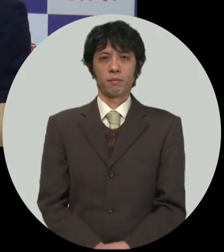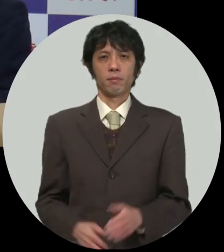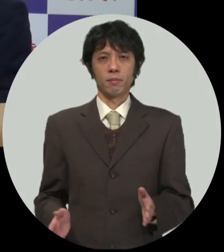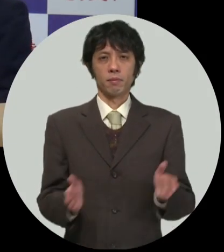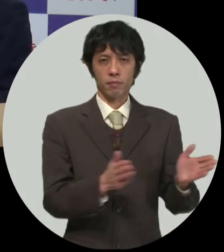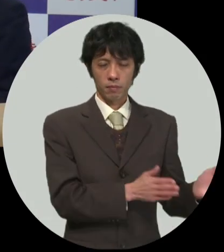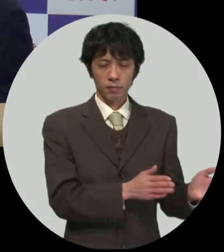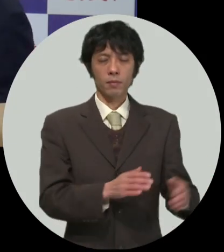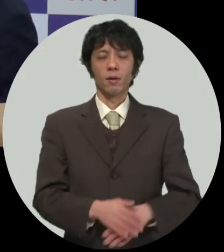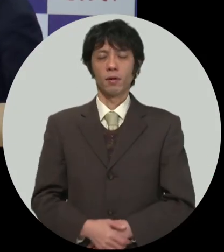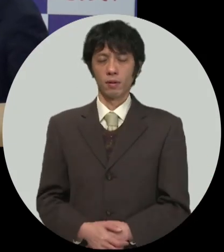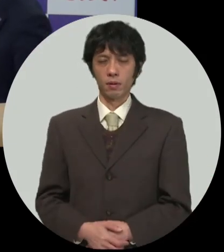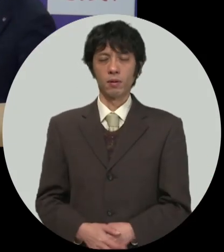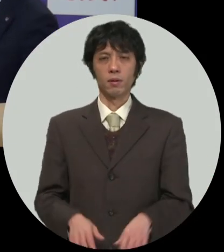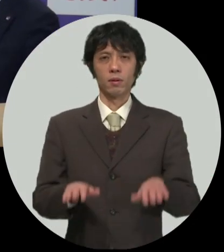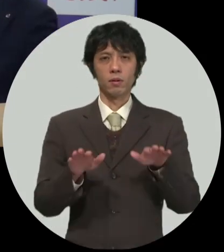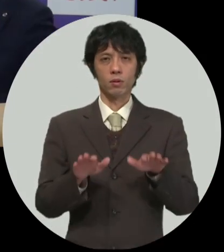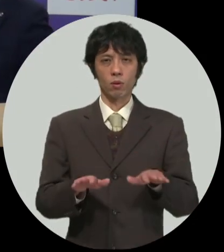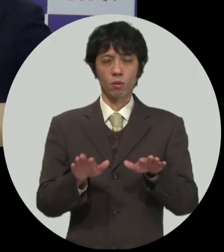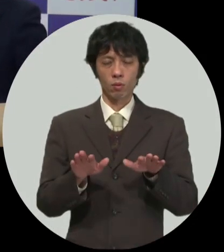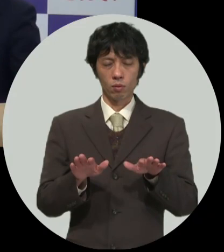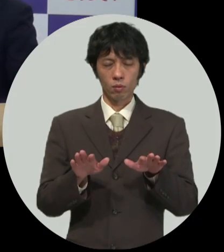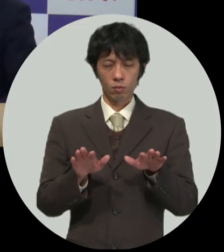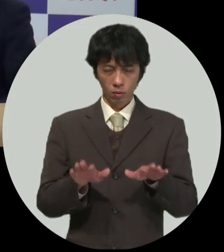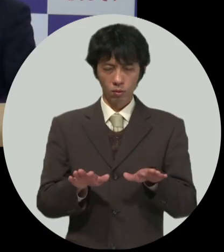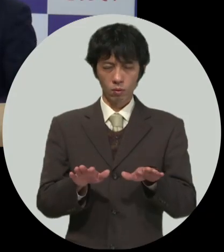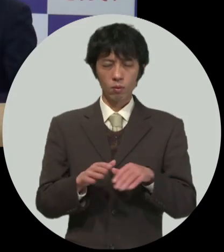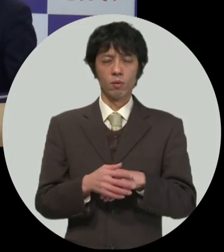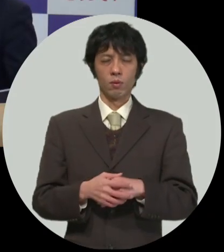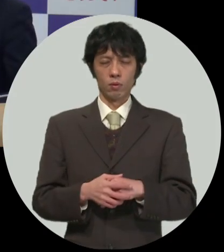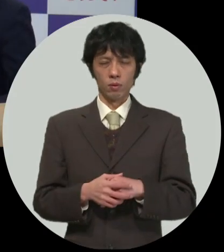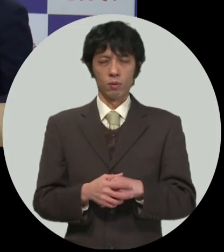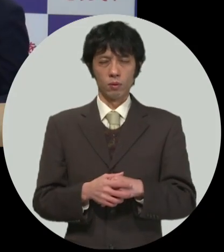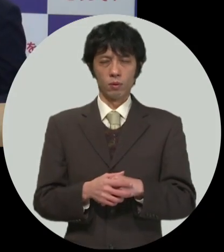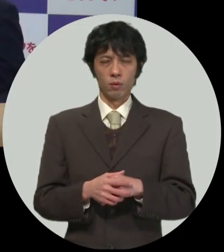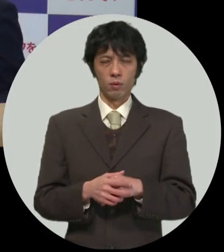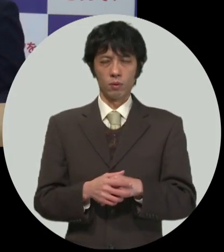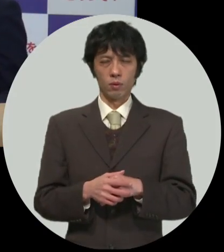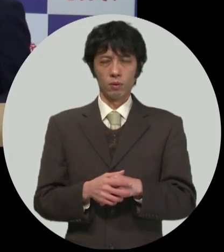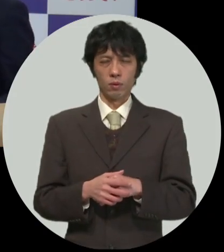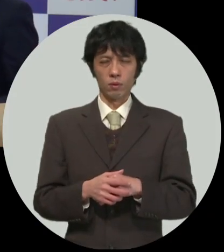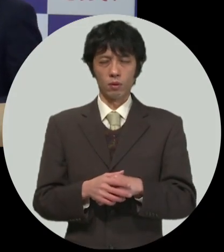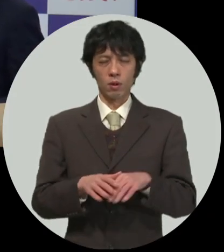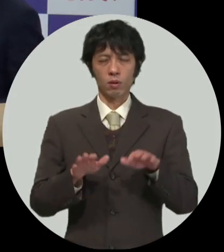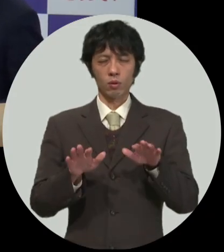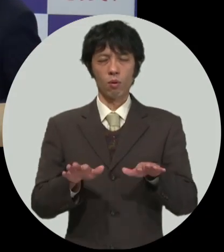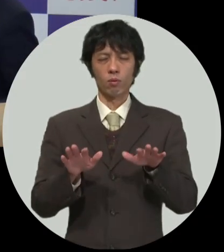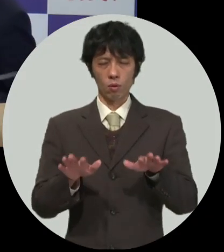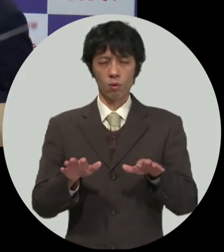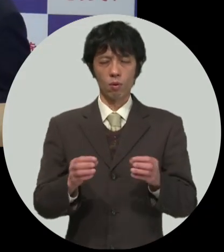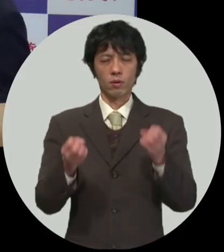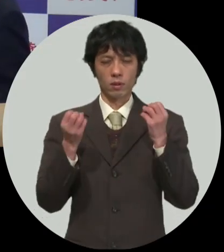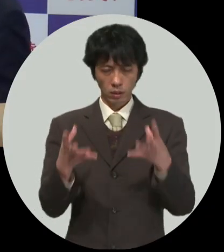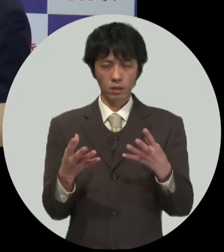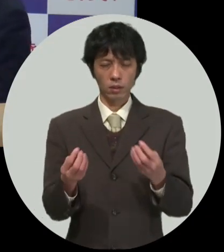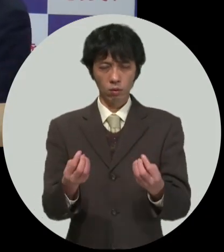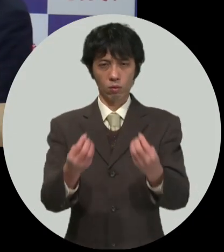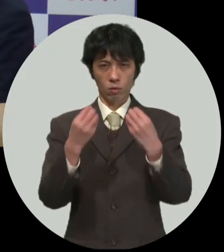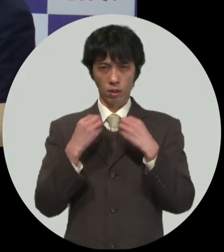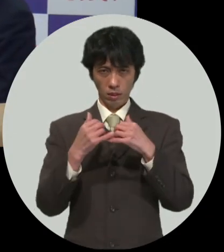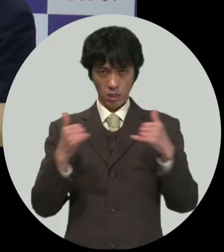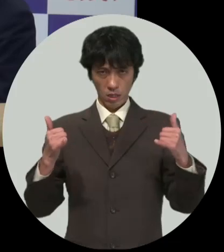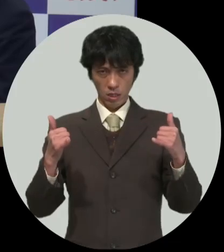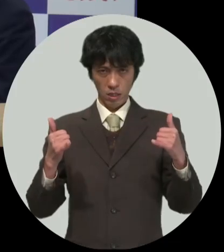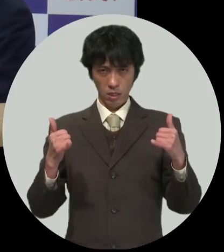まず今日の本部会議でも出ておりましたけれども、はじめに本日の新規の陽性